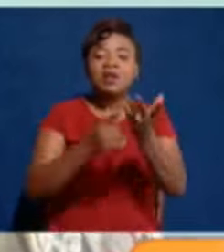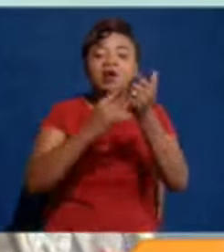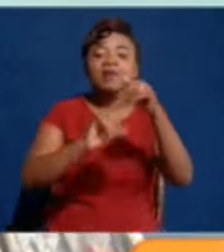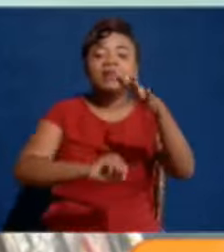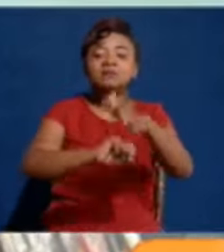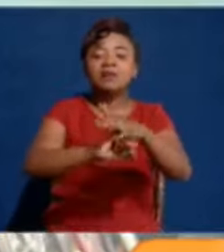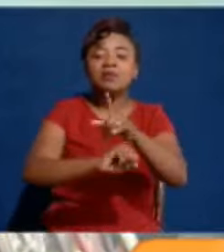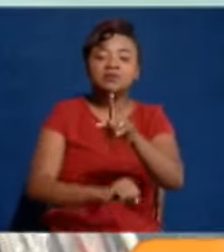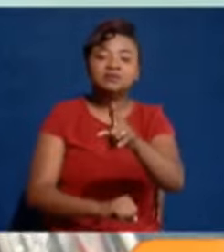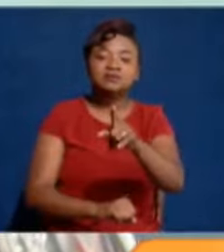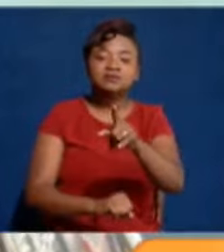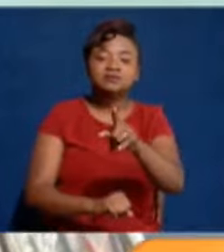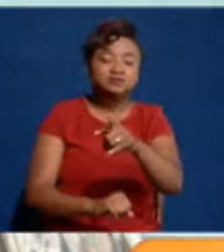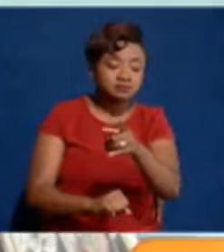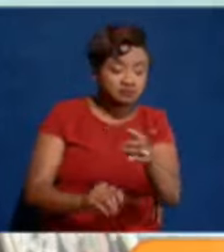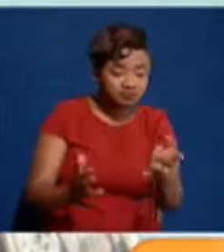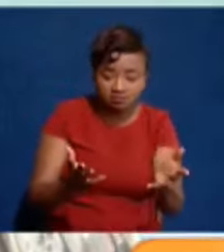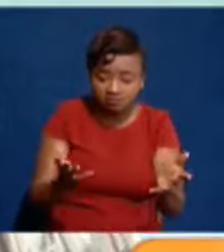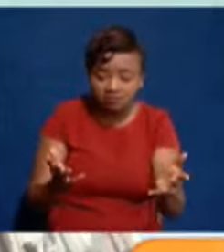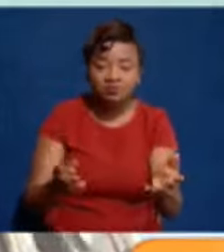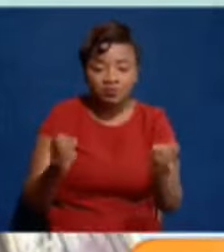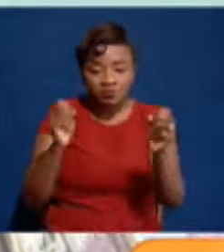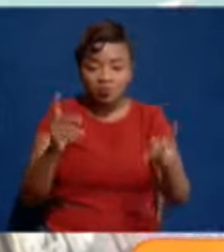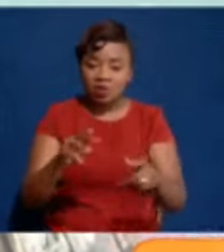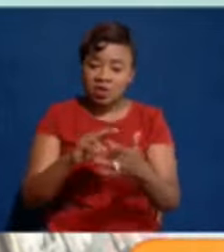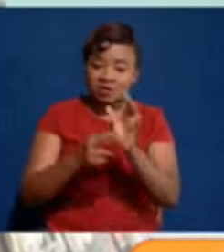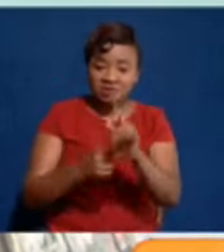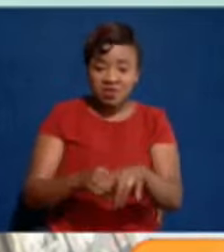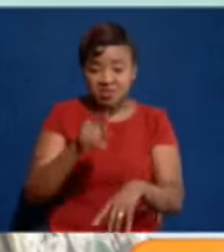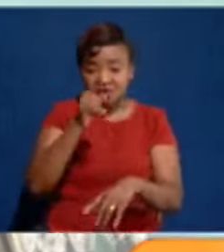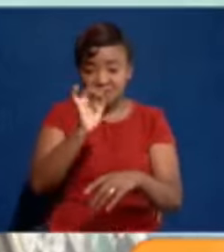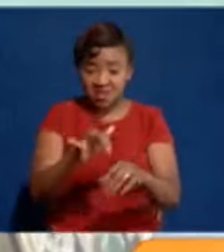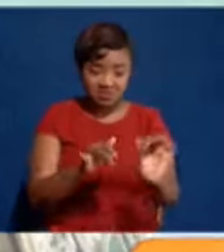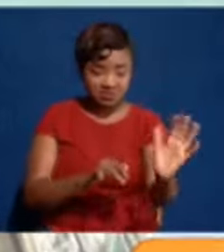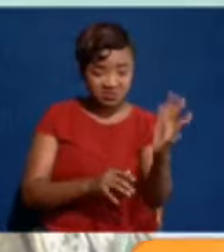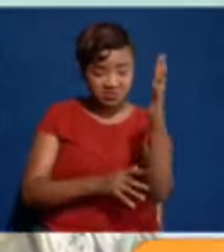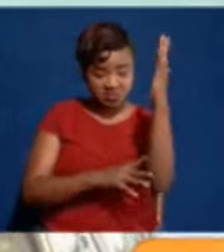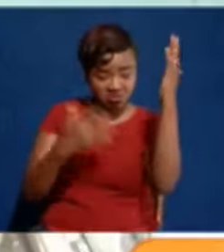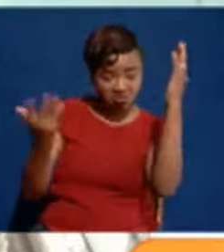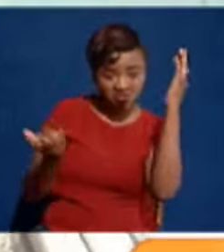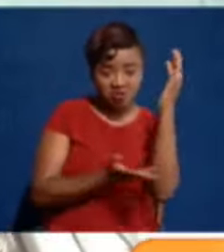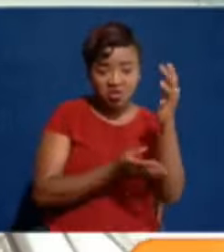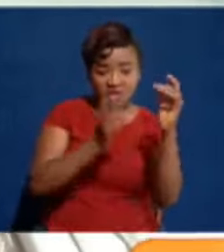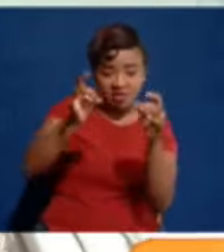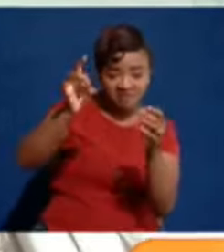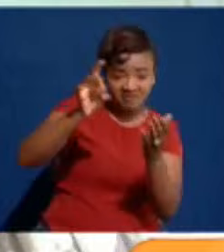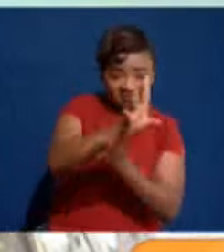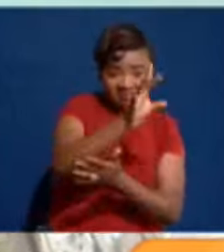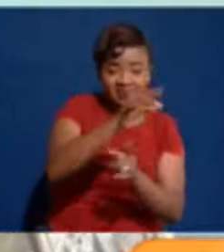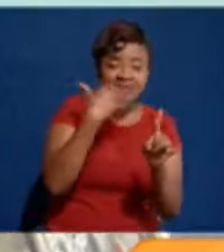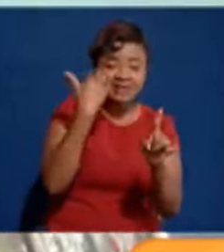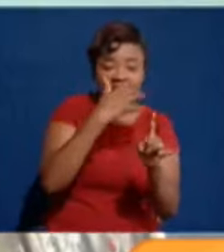Wangapi wanasema hiyo? Ya, kwa hivyo hiyo mti ikikatwa wakitaka kuangusha Rigiji na wao pia waanguke.